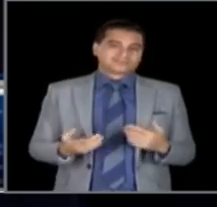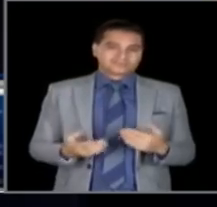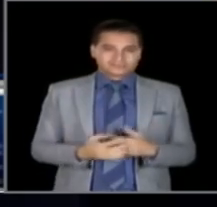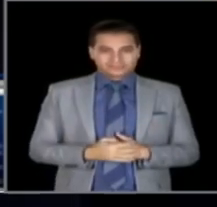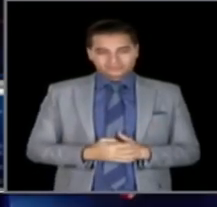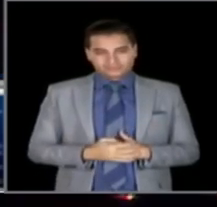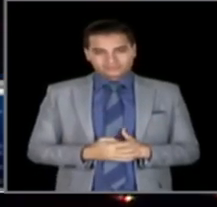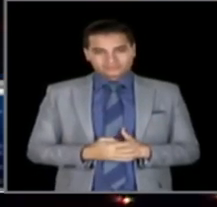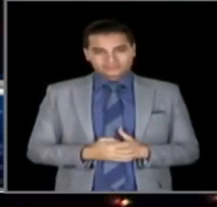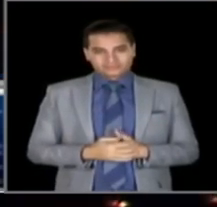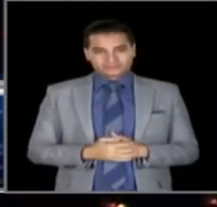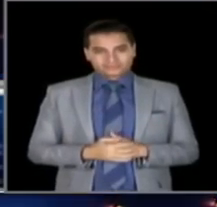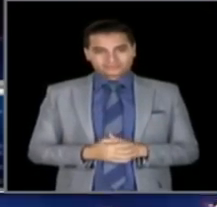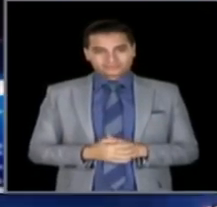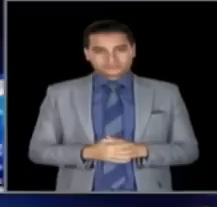خاطئة.